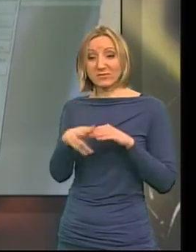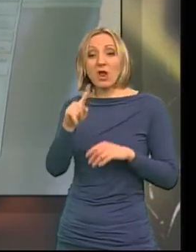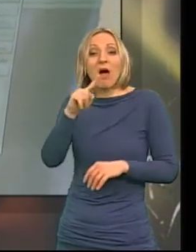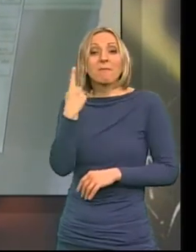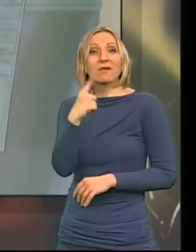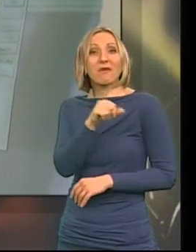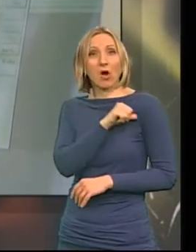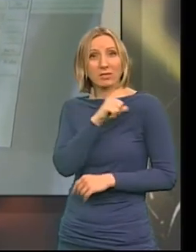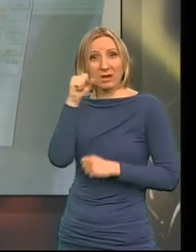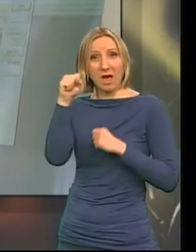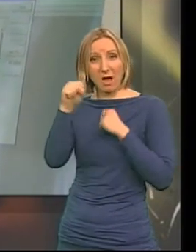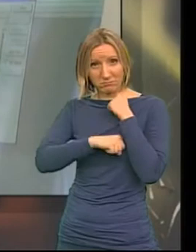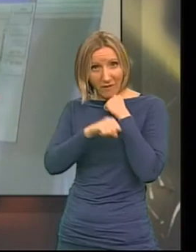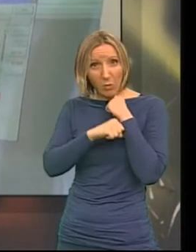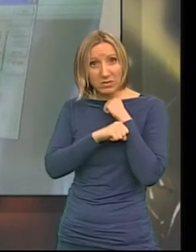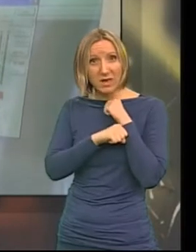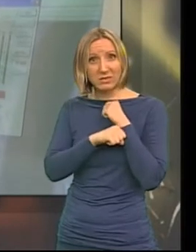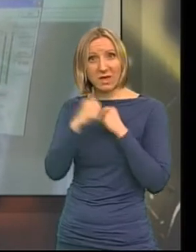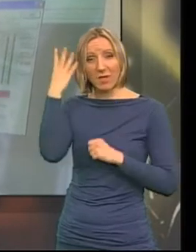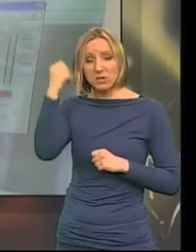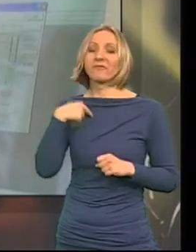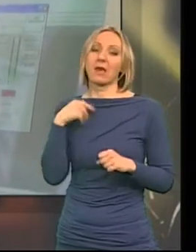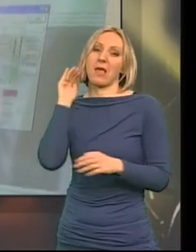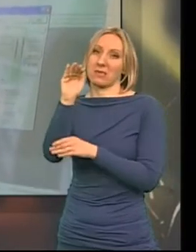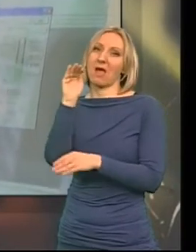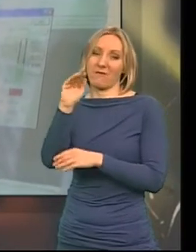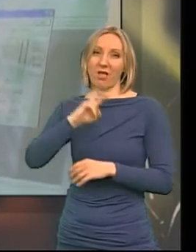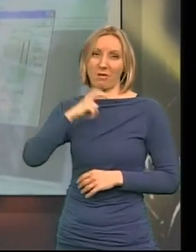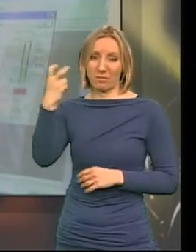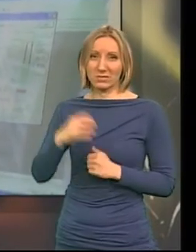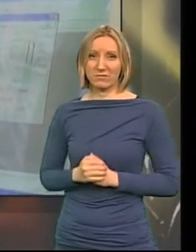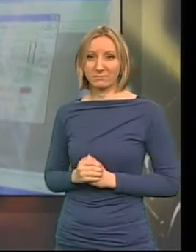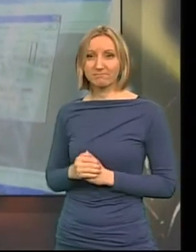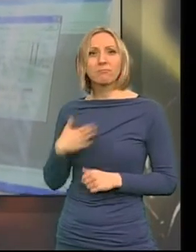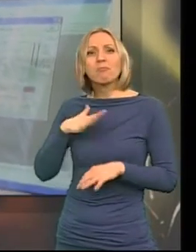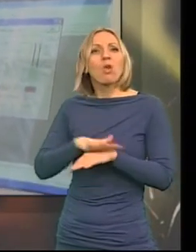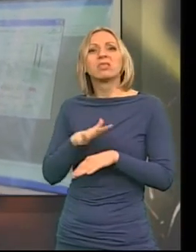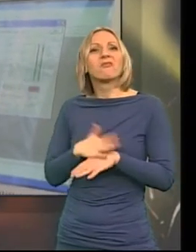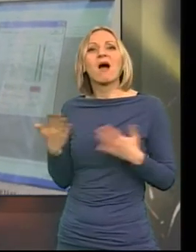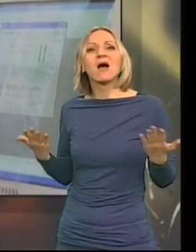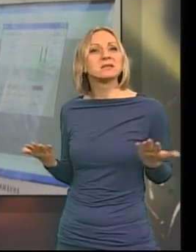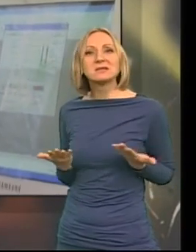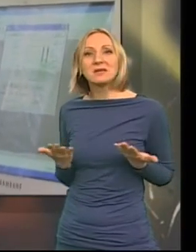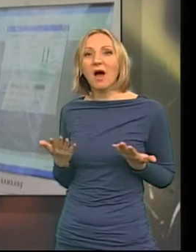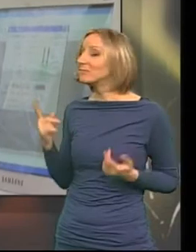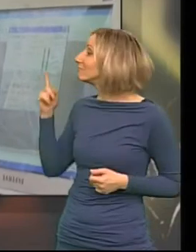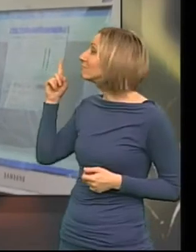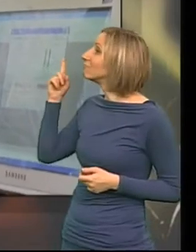prvu godinu filozofije, onda sam se javila na taj poziv. Moja motivacija